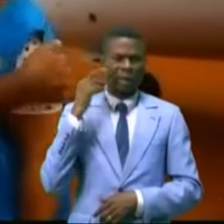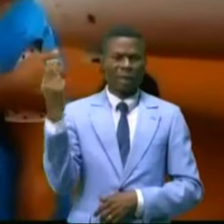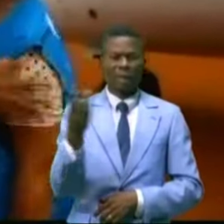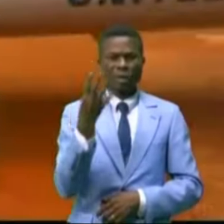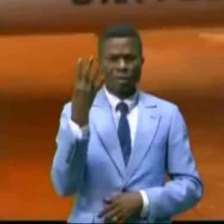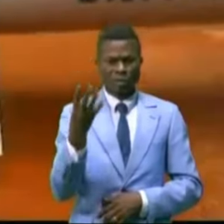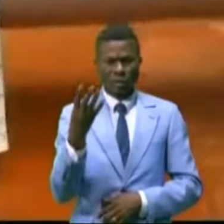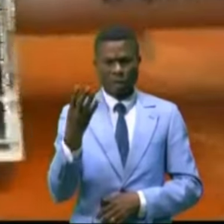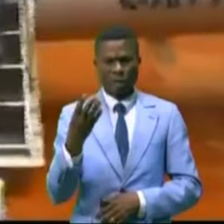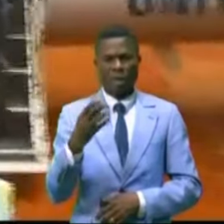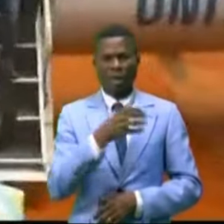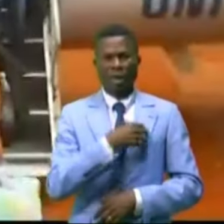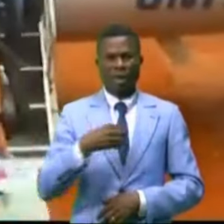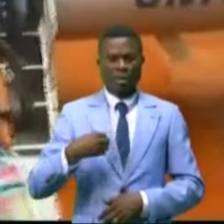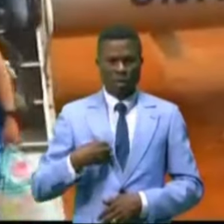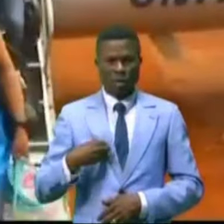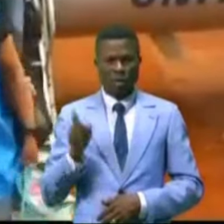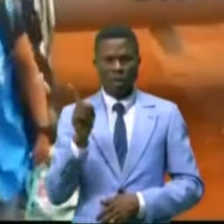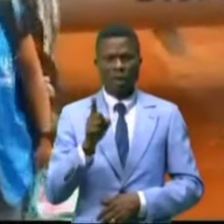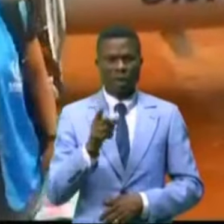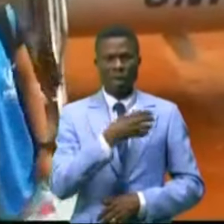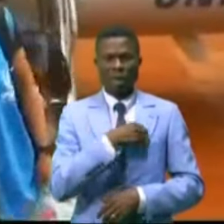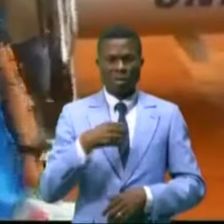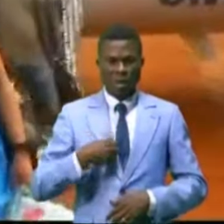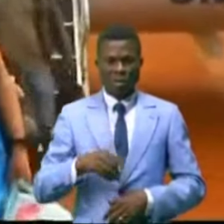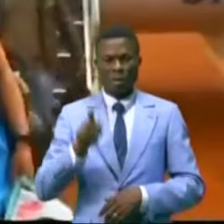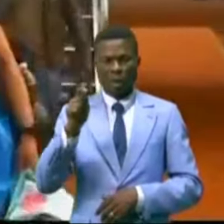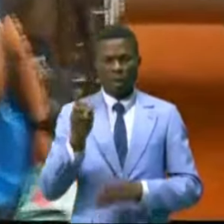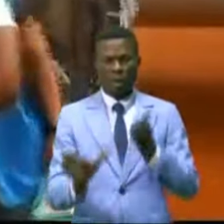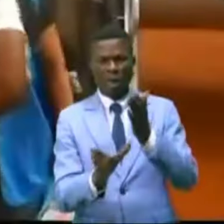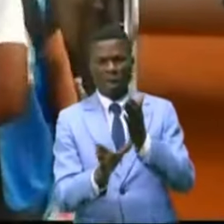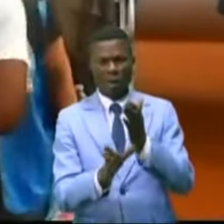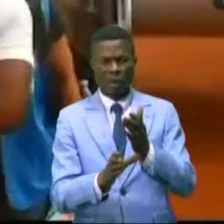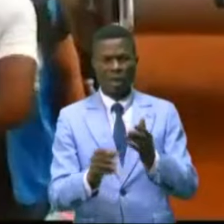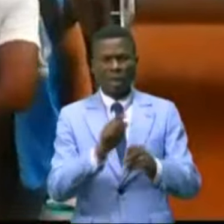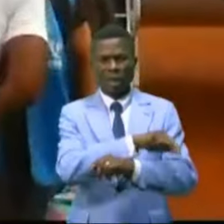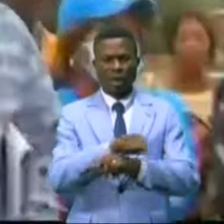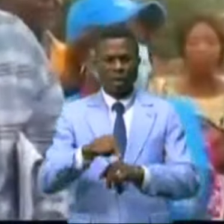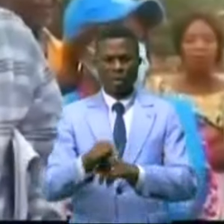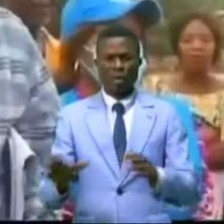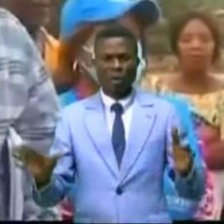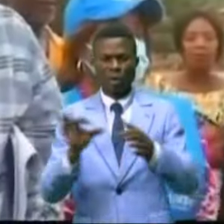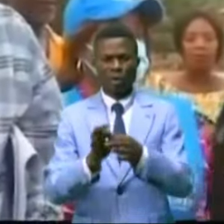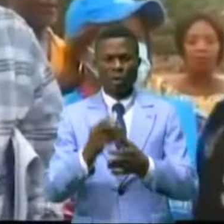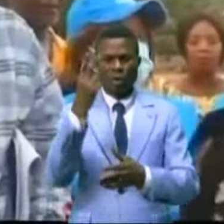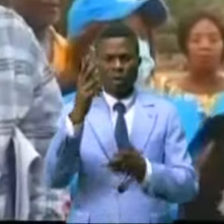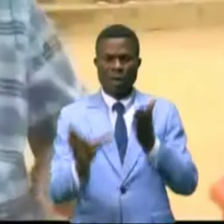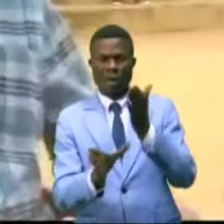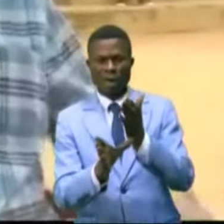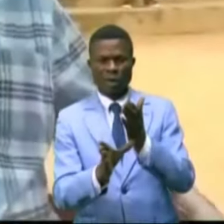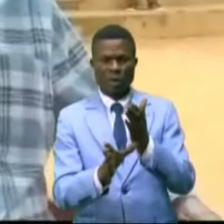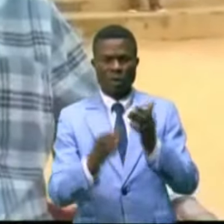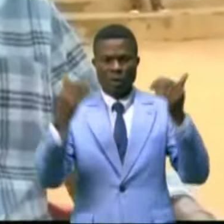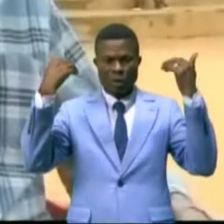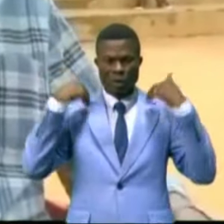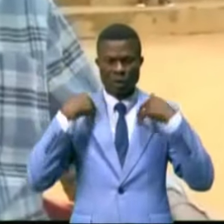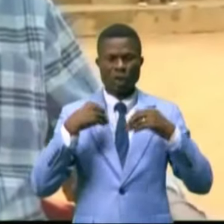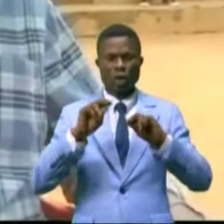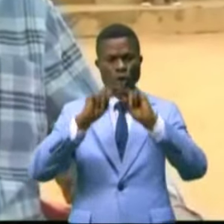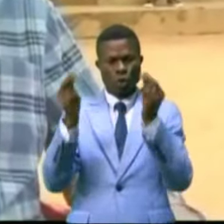Angel dikon était accompagné de Madame Aurélie tchimbombo assistant du bureau de liaison et de Monsieur devis kamao chef de la